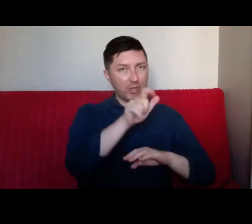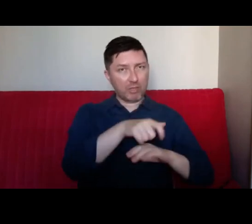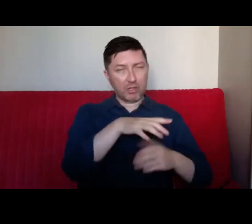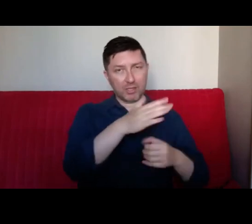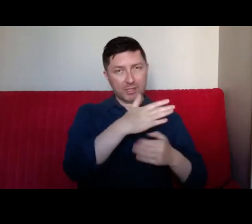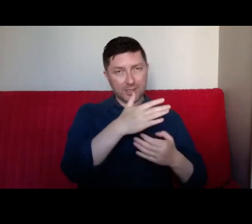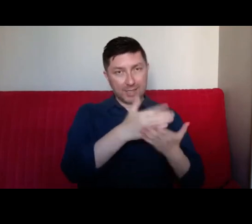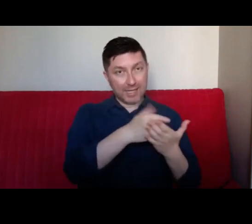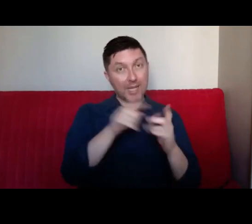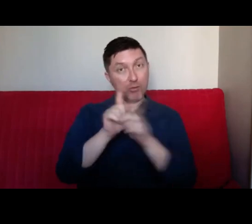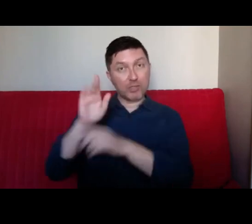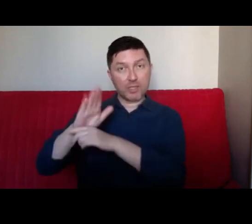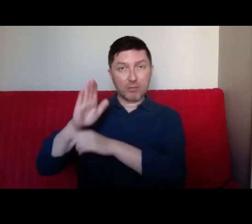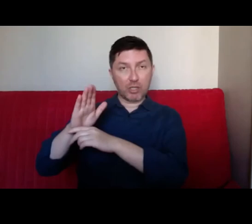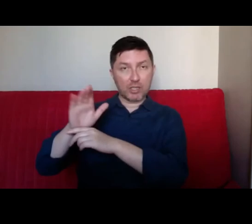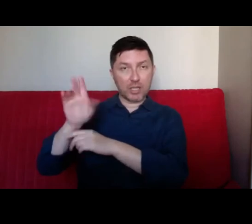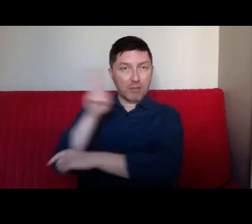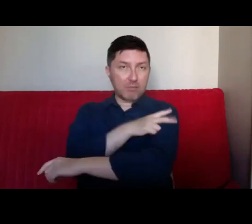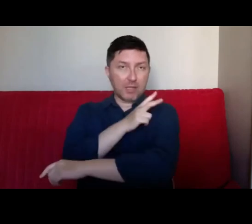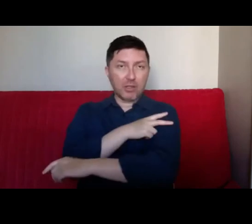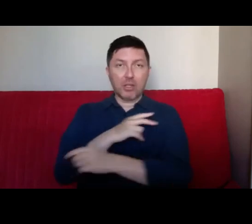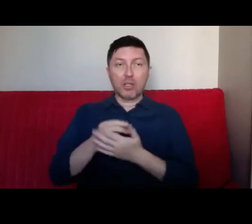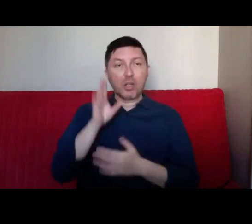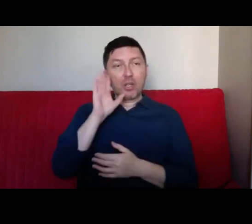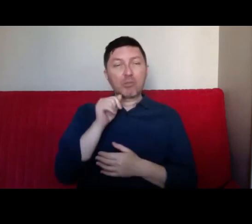Et donc, vous trouvez tous ces éléments dans le livre que vous trouvez dans le chat.